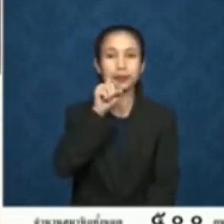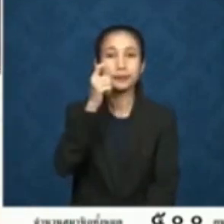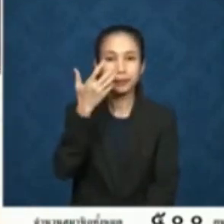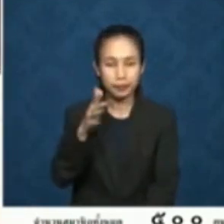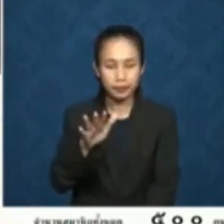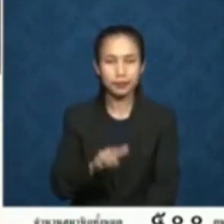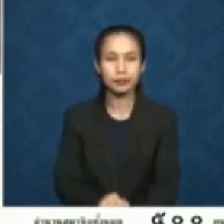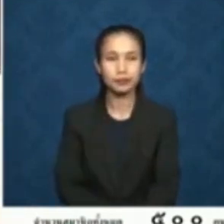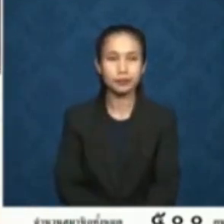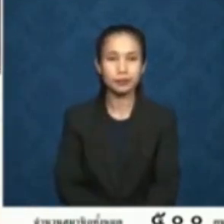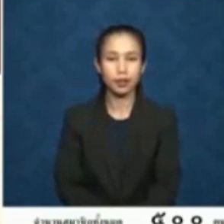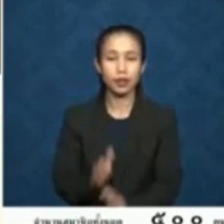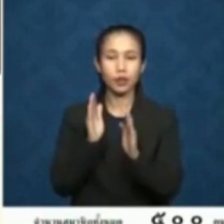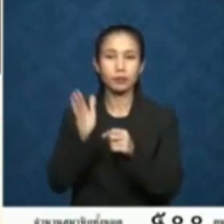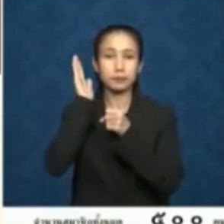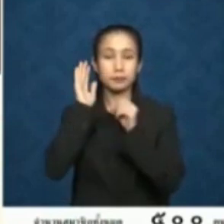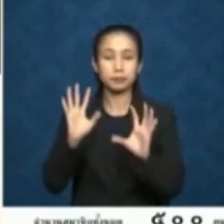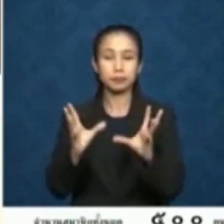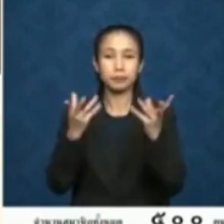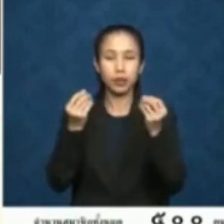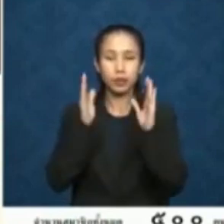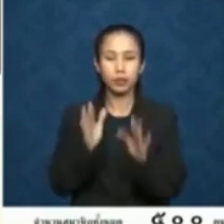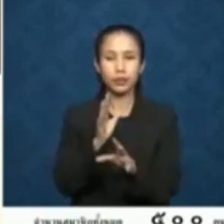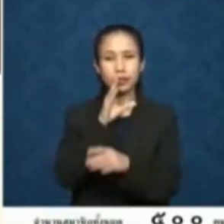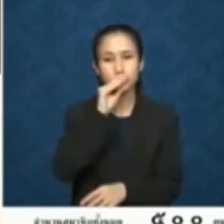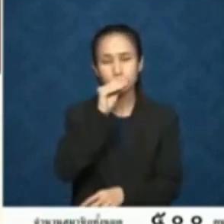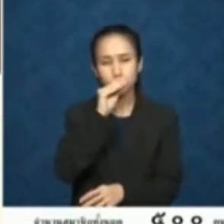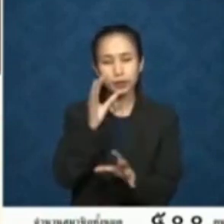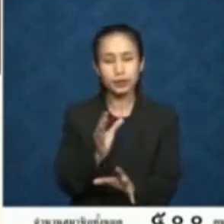ผมได้ถามไปหมดแล้วนะครับแล้วก็หมดผู้อภิปรายแล้วจะมี